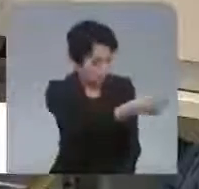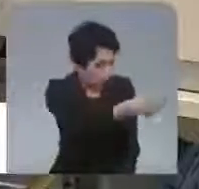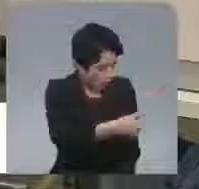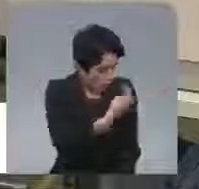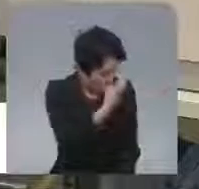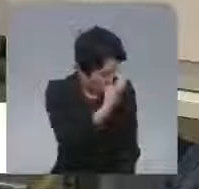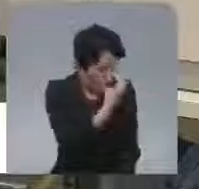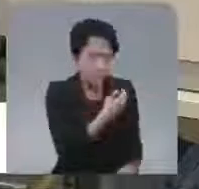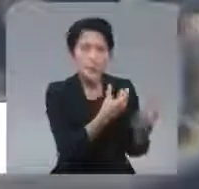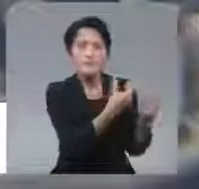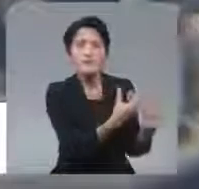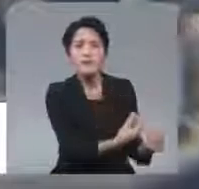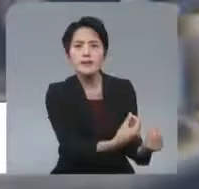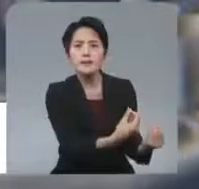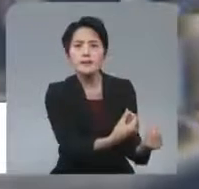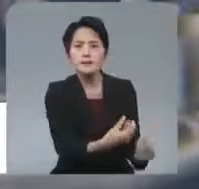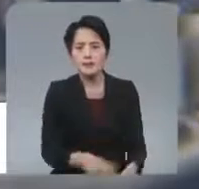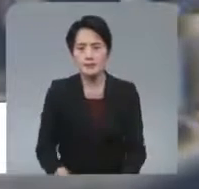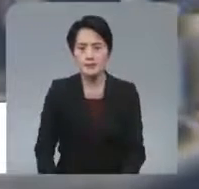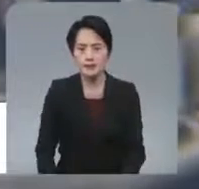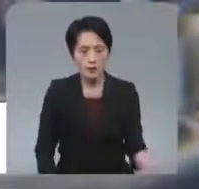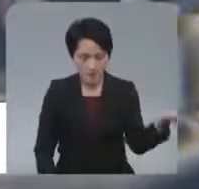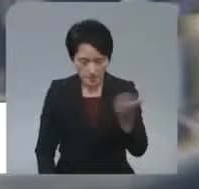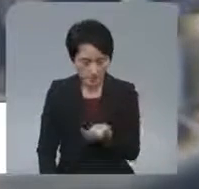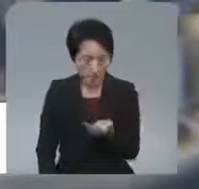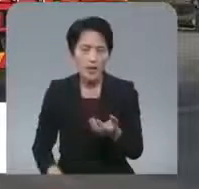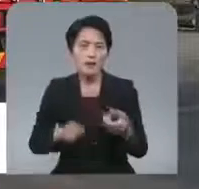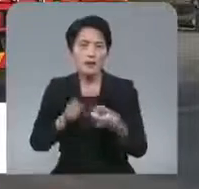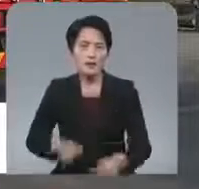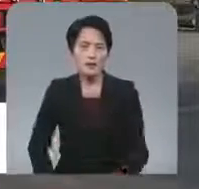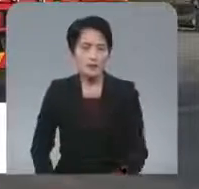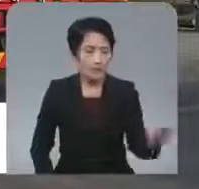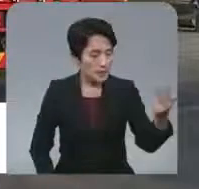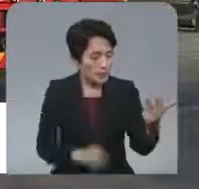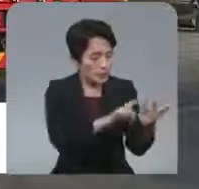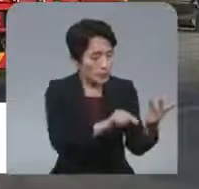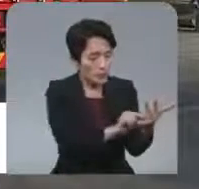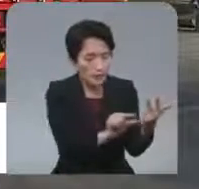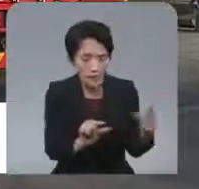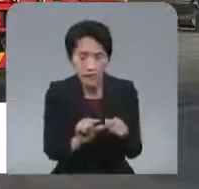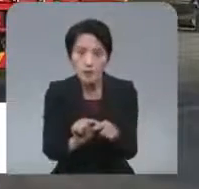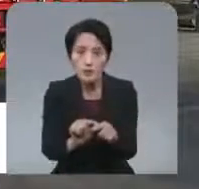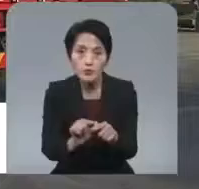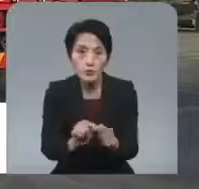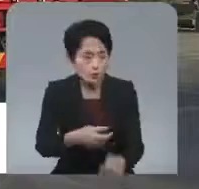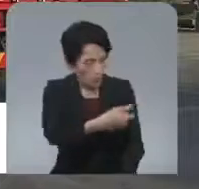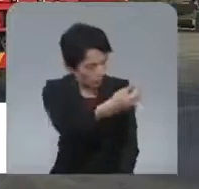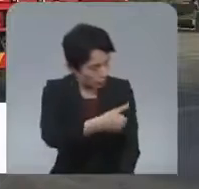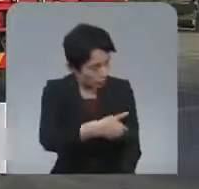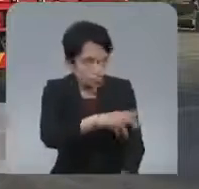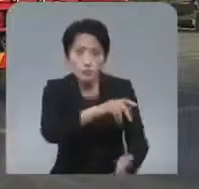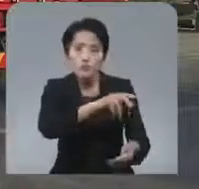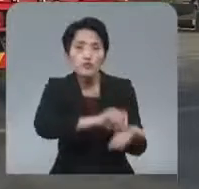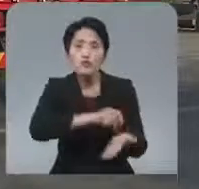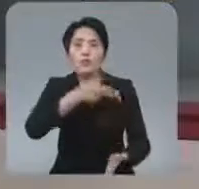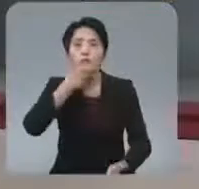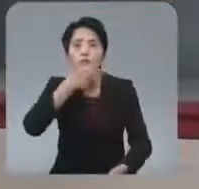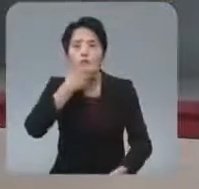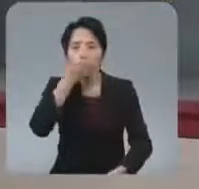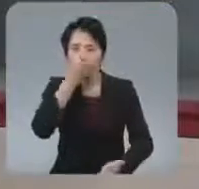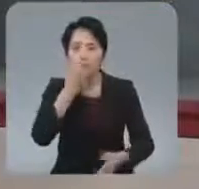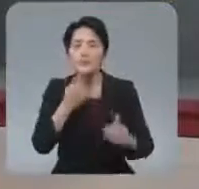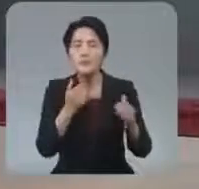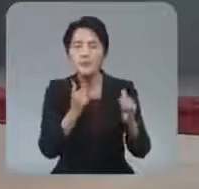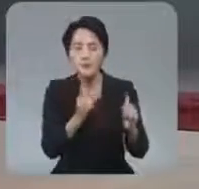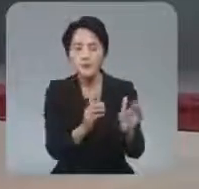終え一部は輸出検査を完了したということで中国製尿素が順次韓国に到着するものとみられ